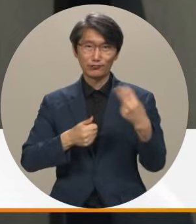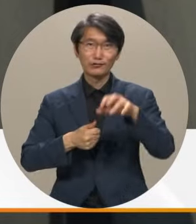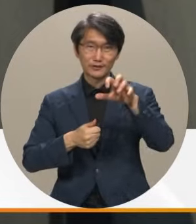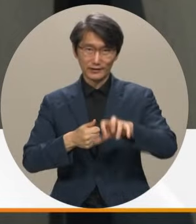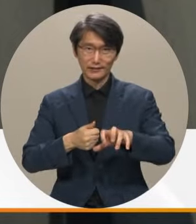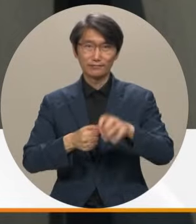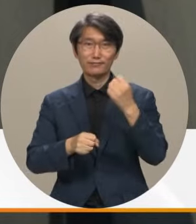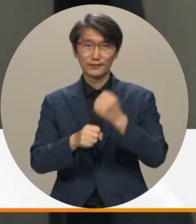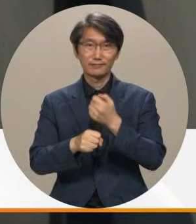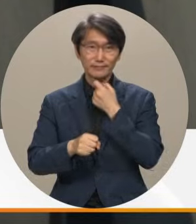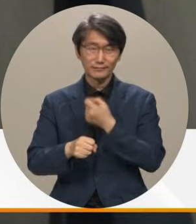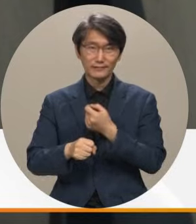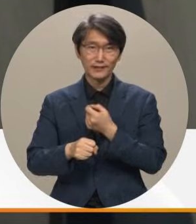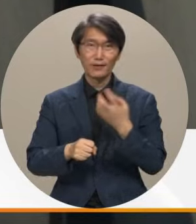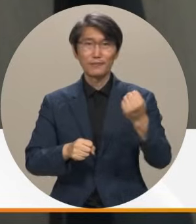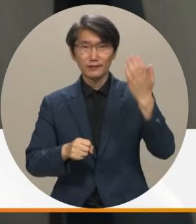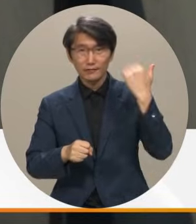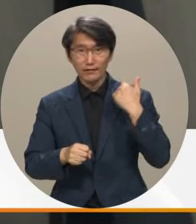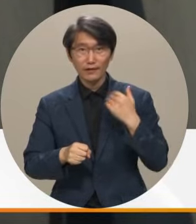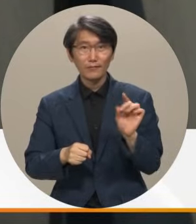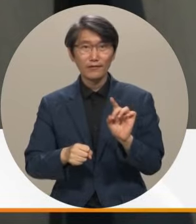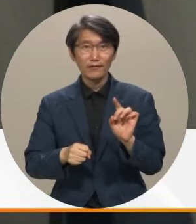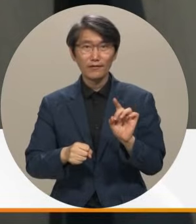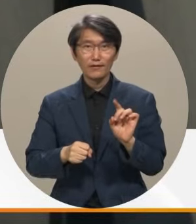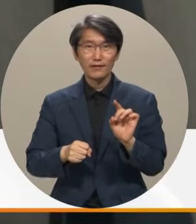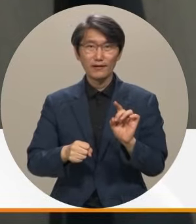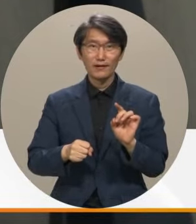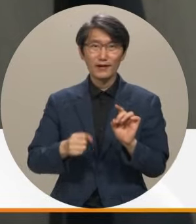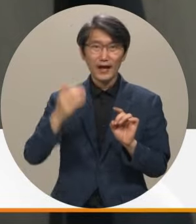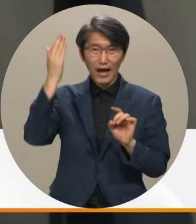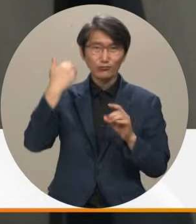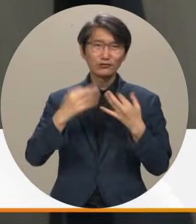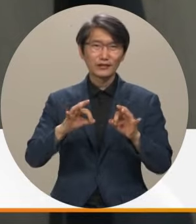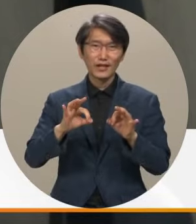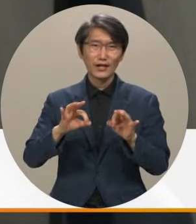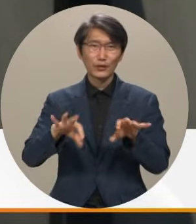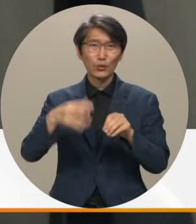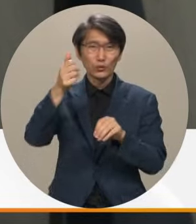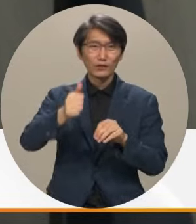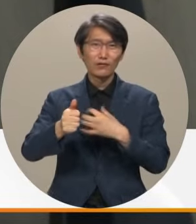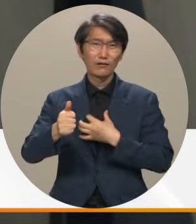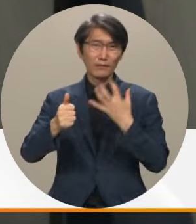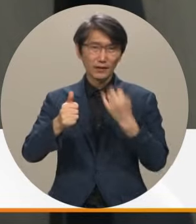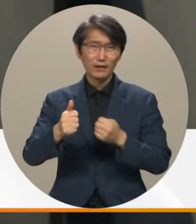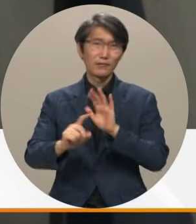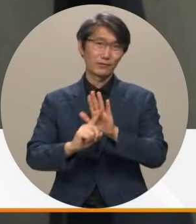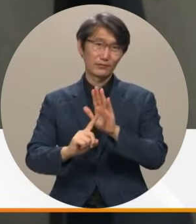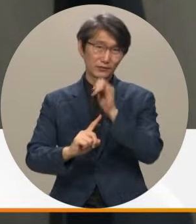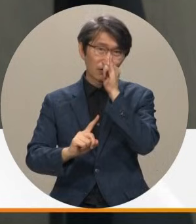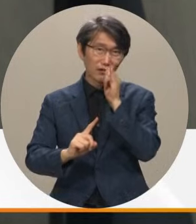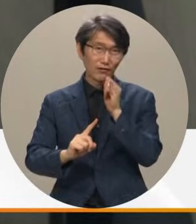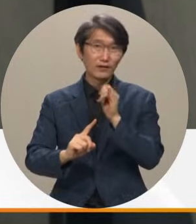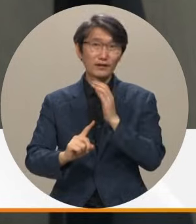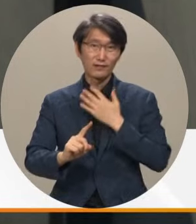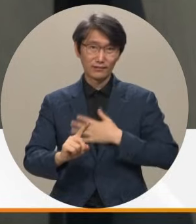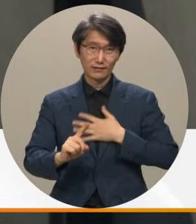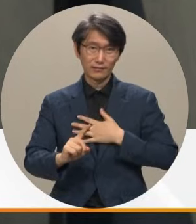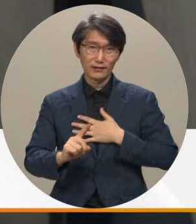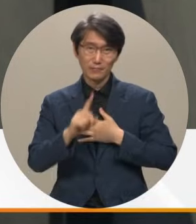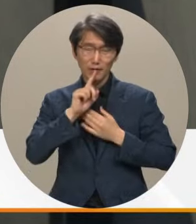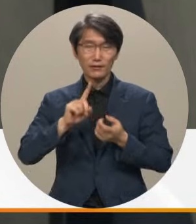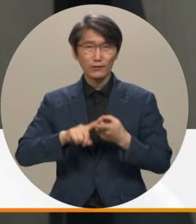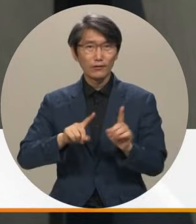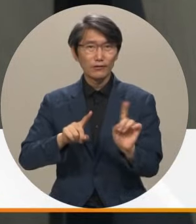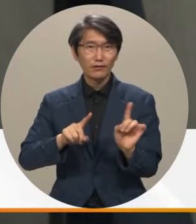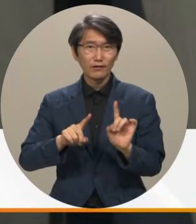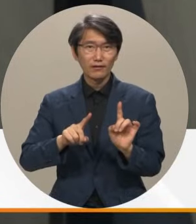현장을 만들고 싶습니다. 얼마 전에 우리 한국은행 총재도 얼마나 그 걱정이 많이 됐으면 그런 발표를 했습니까? 저는 말 그대로